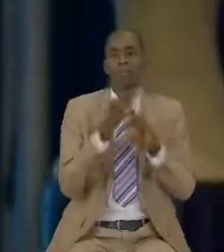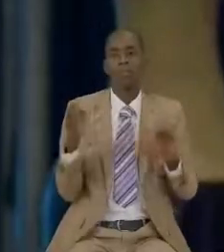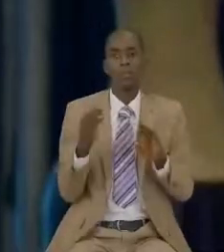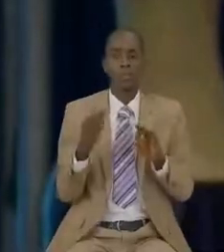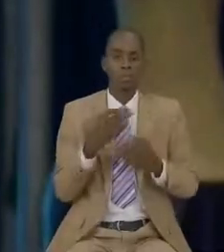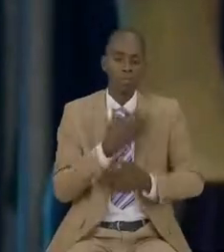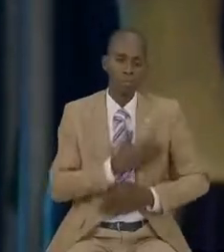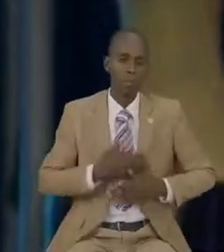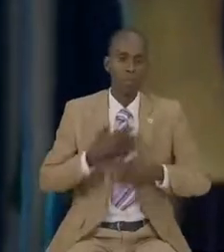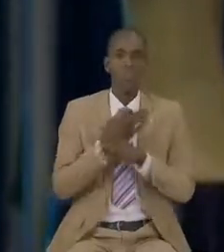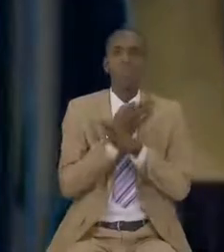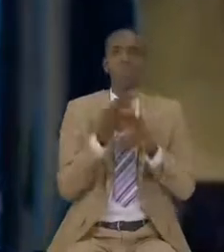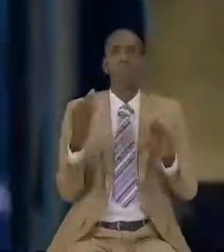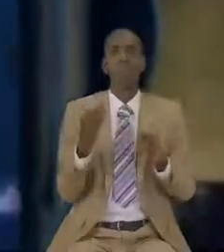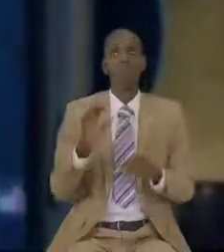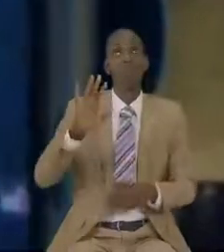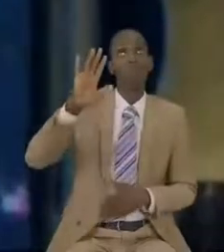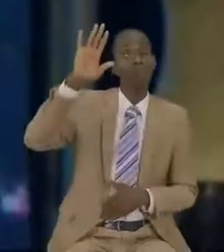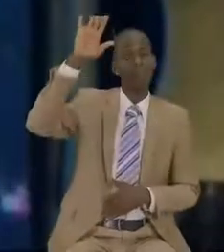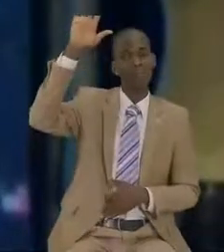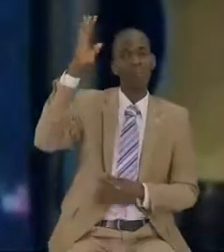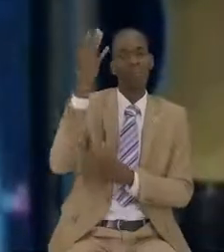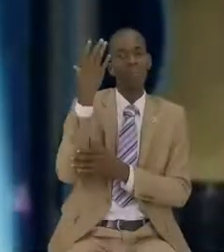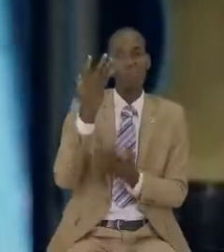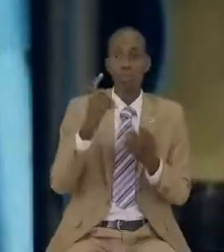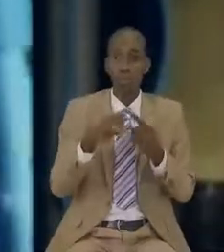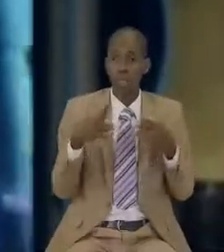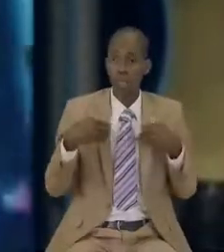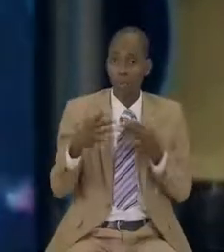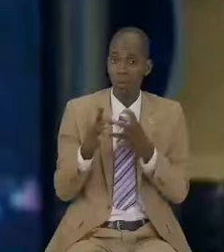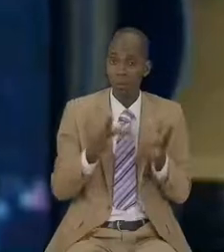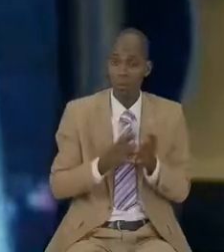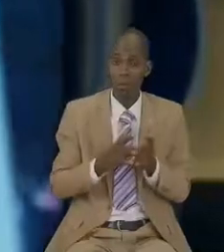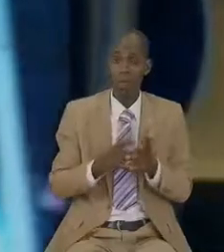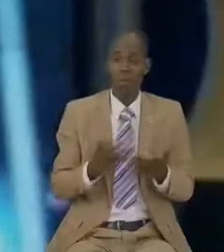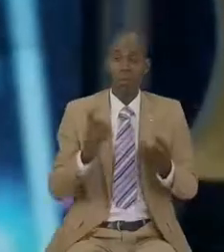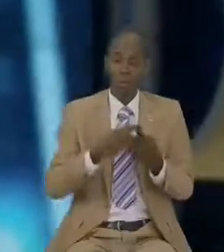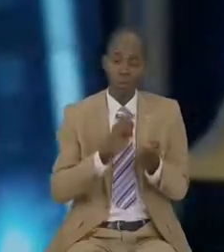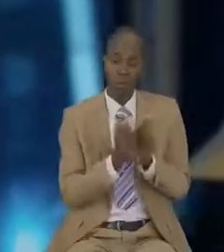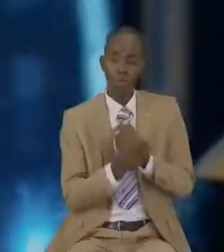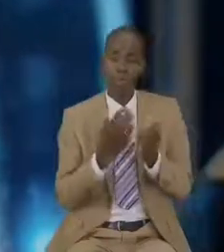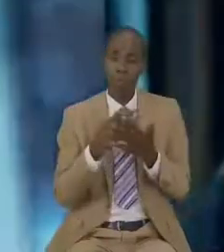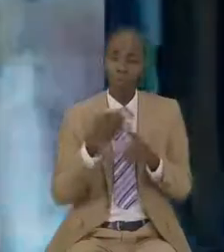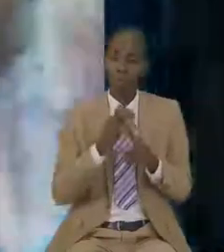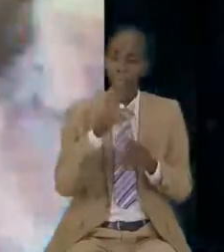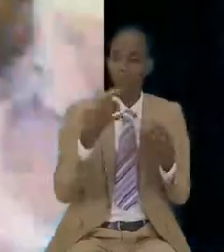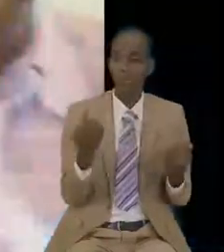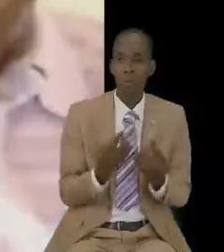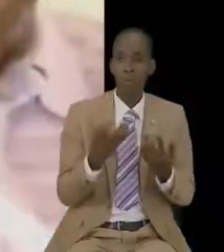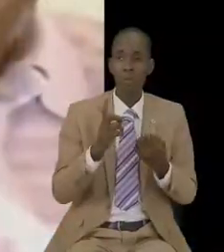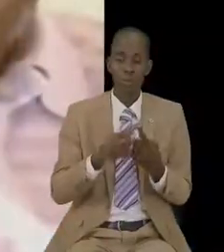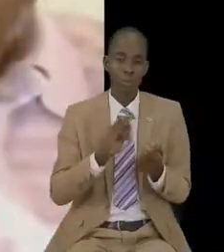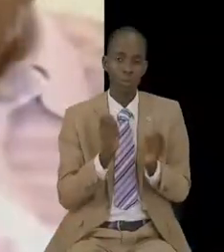agréable. Lève alors ta main et dis Seigneur, je me détourne de mes péchés. Je me détourne de toutes